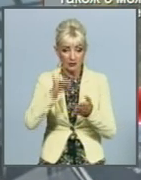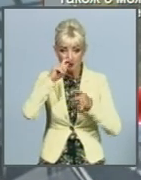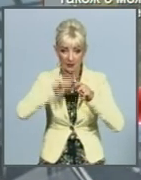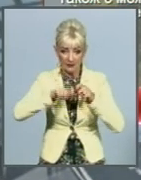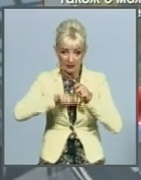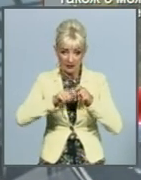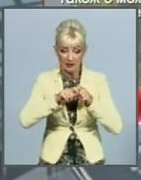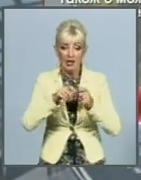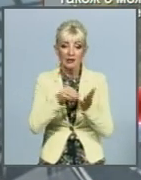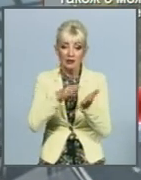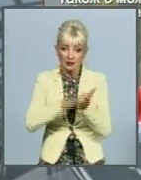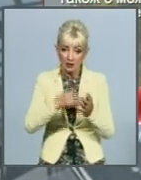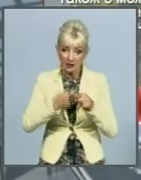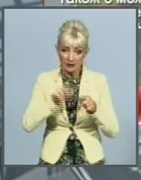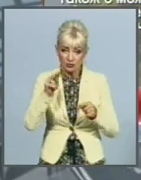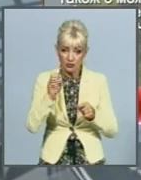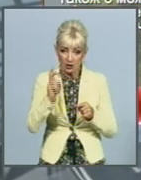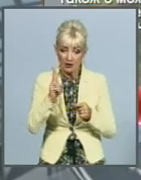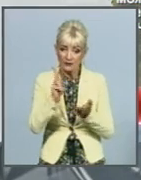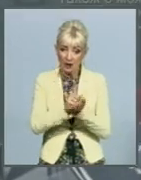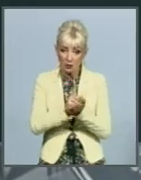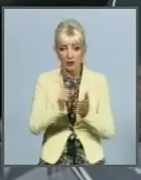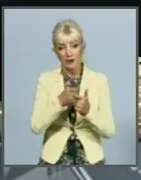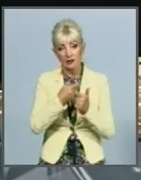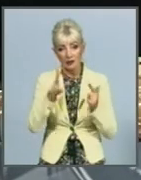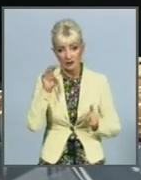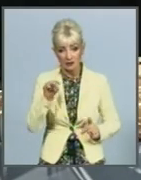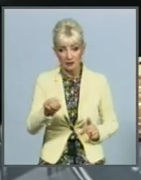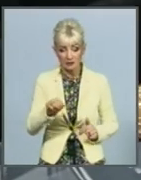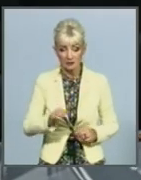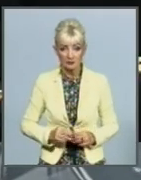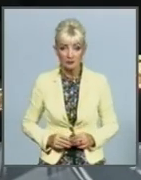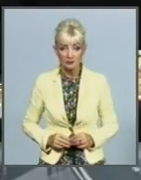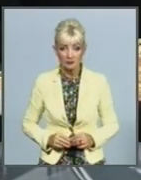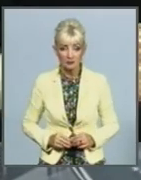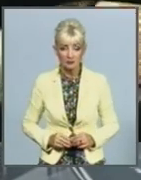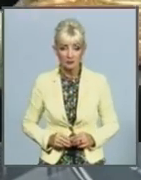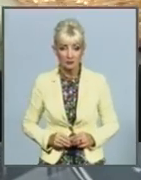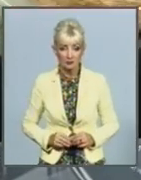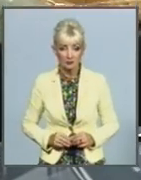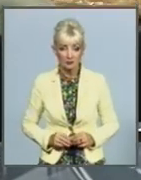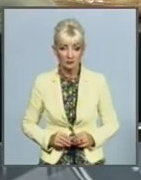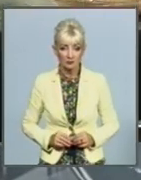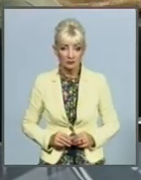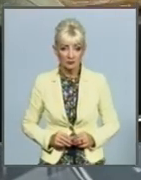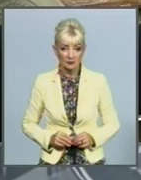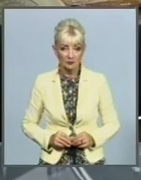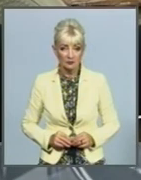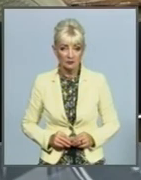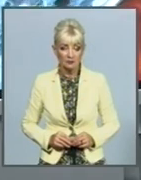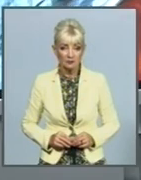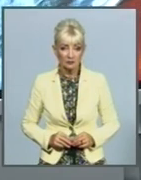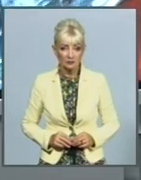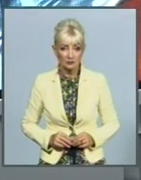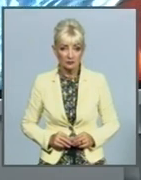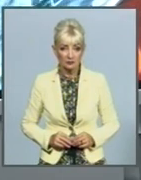перевірити, зареєстрований цей чек у податковій чи ні. Ілля Колтунов та Ігор Луханін, Харківські Звістя.